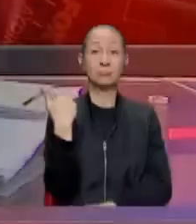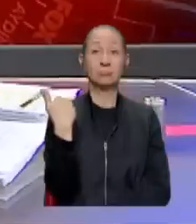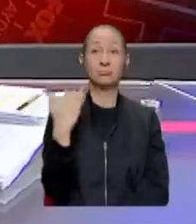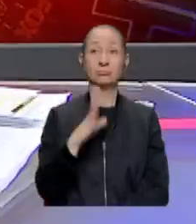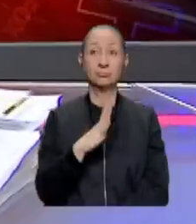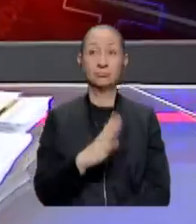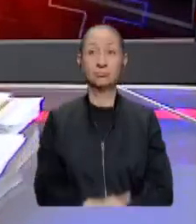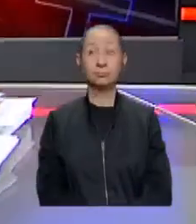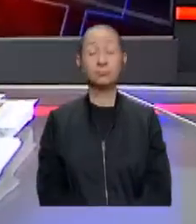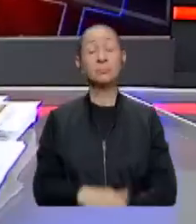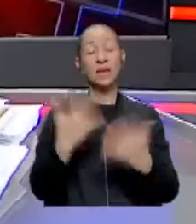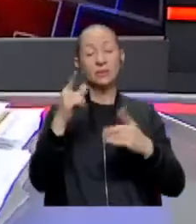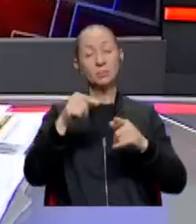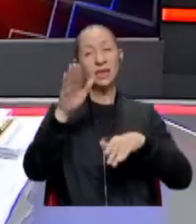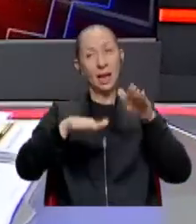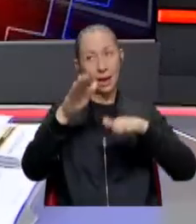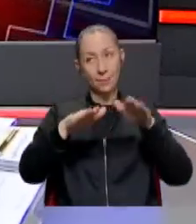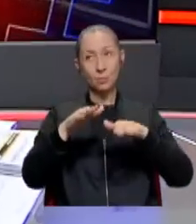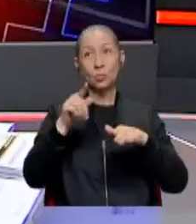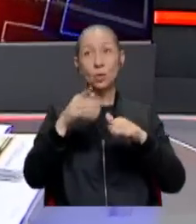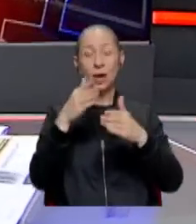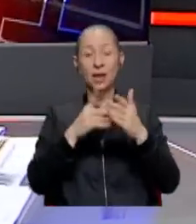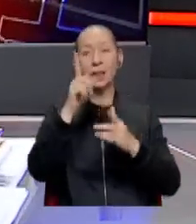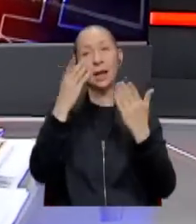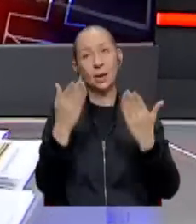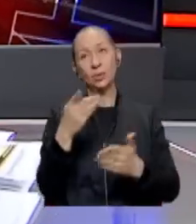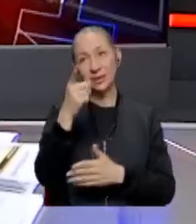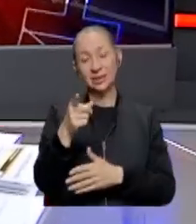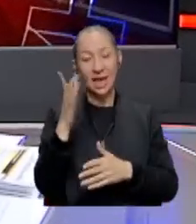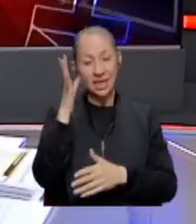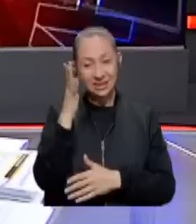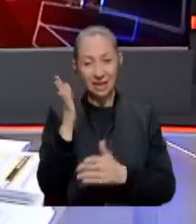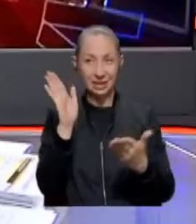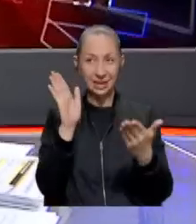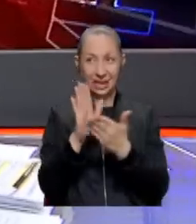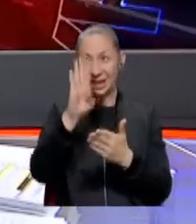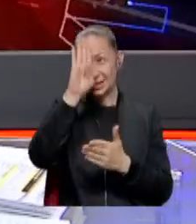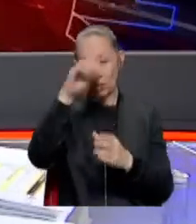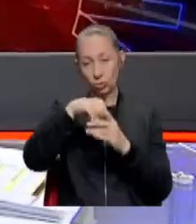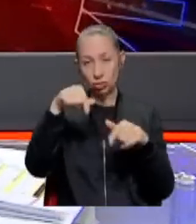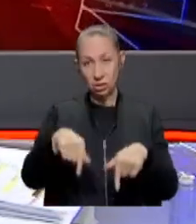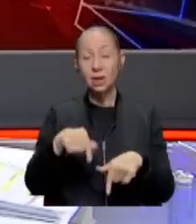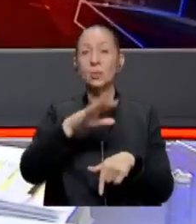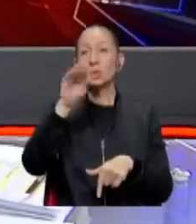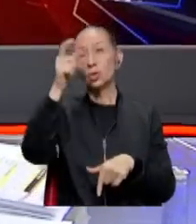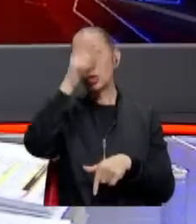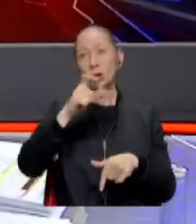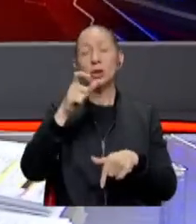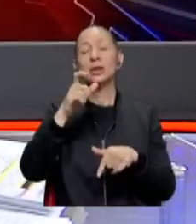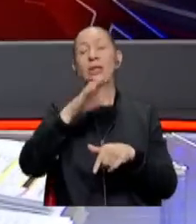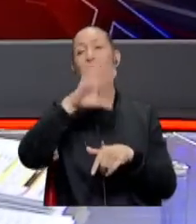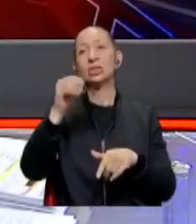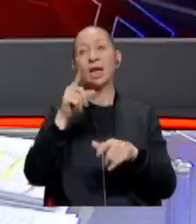geldi Efendim şimdi bir ara Bu arada Allah kabul etsin ezan yaklaşıyor İstanbul'da ve bütün Türkiye bütün